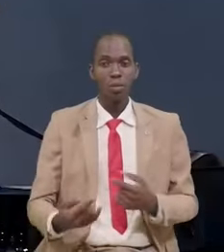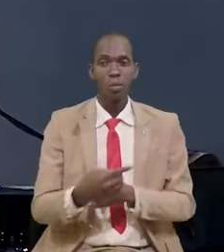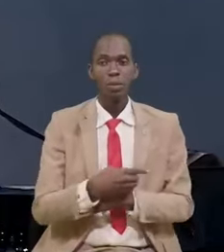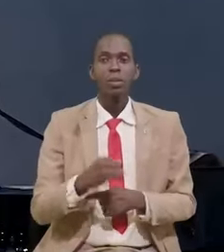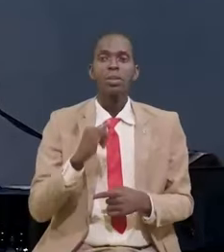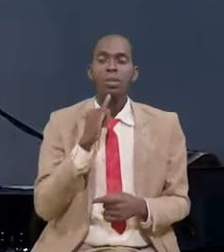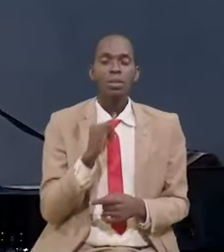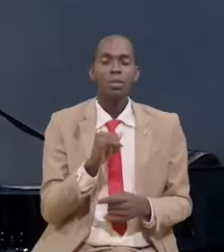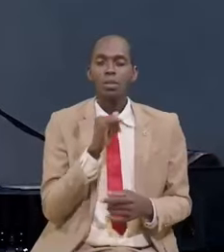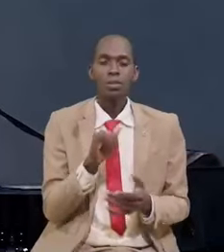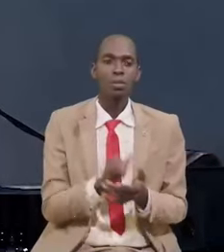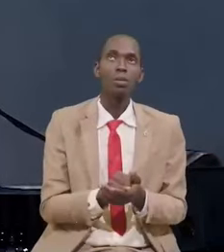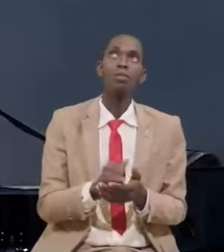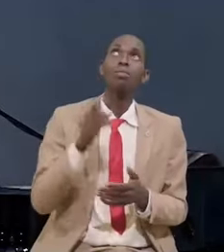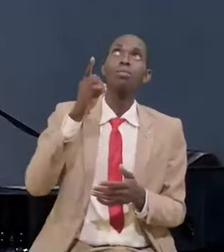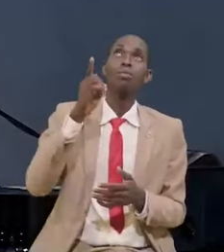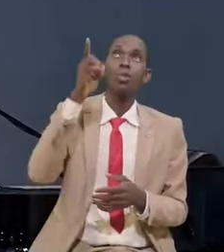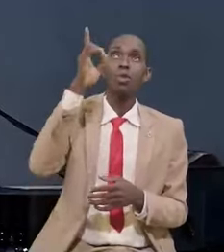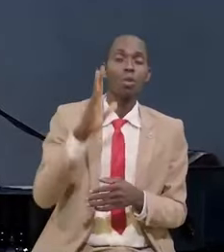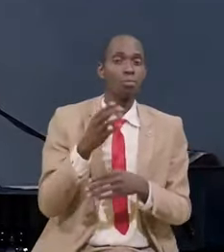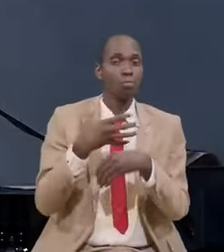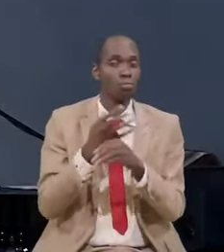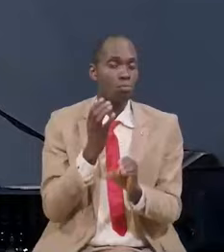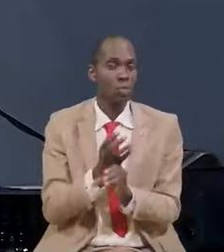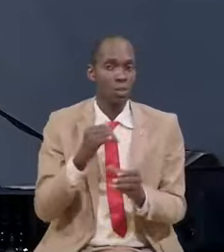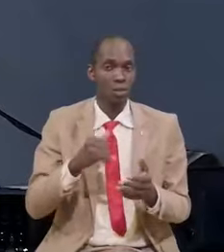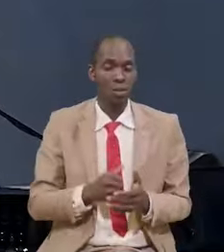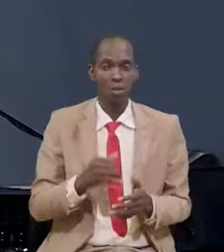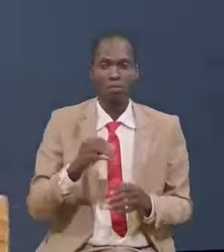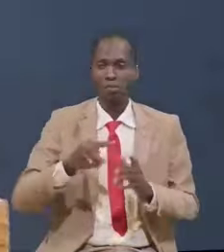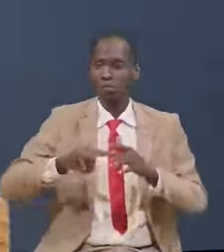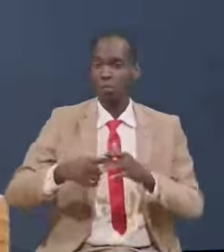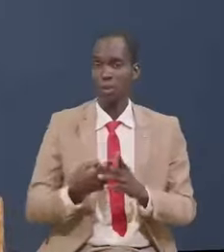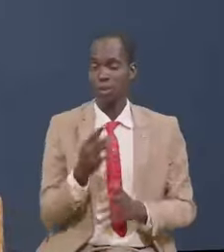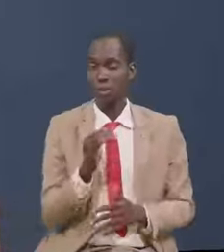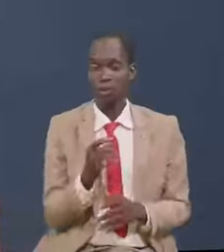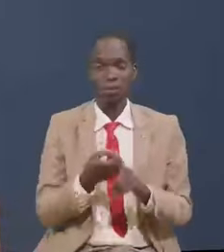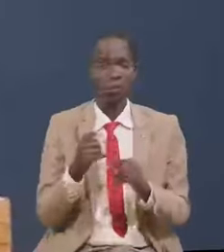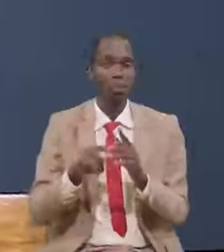Le monde dans lequel nous vivons n'est pas tel que Dieu l'a créé originellement.